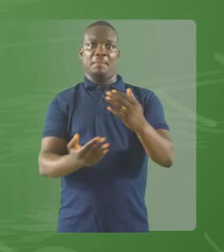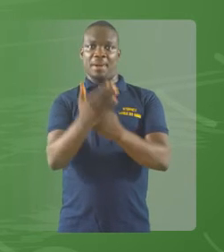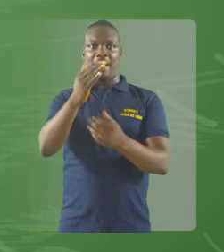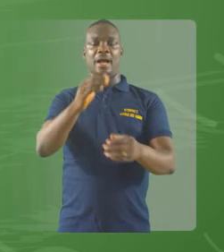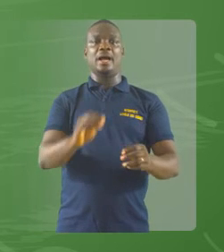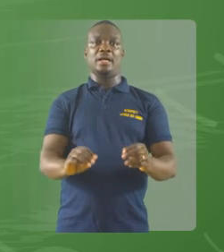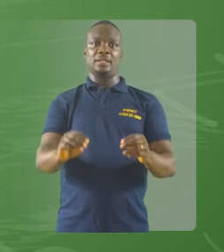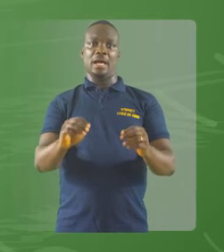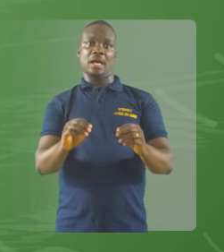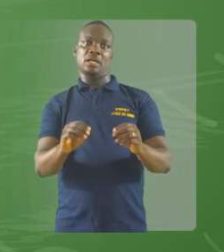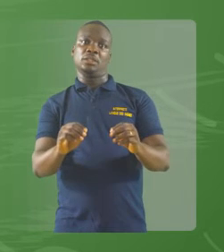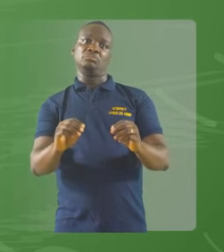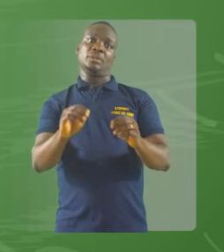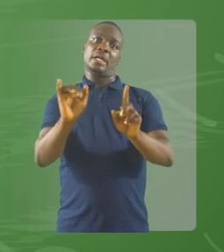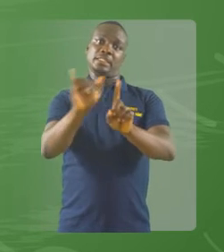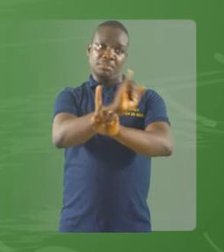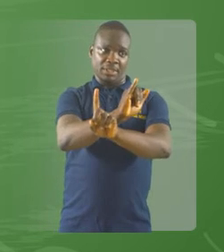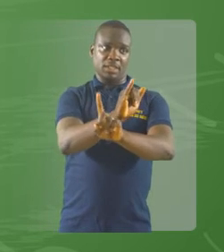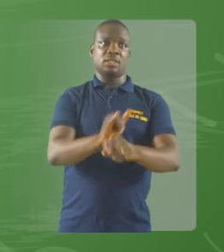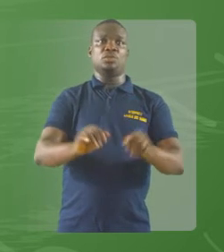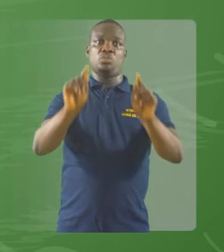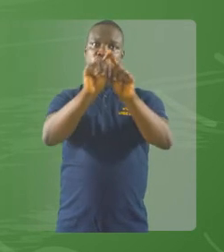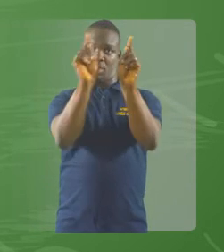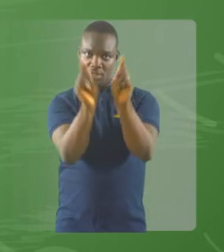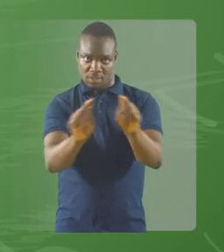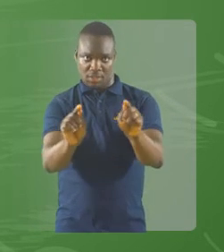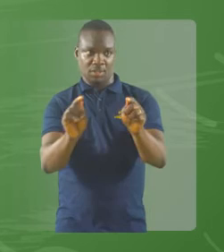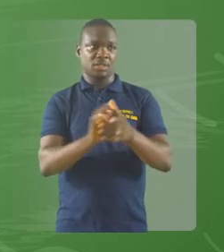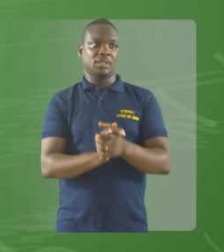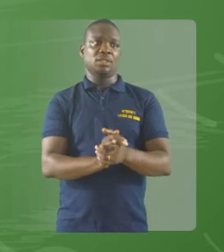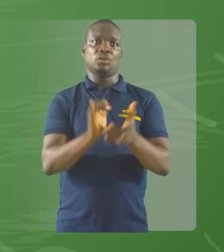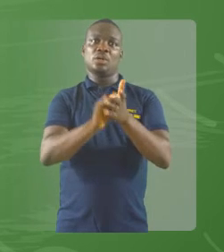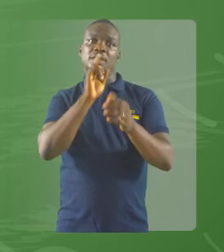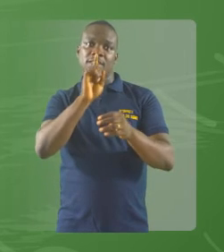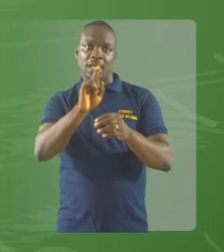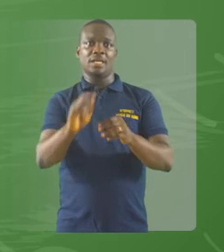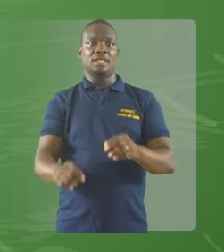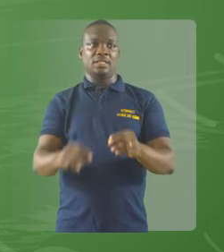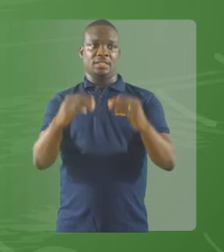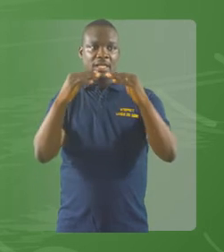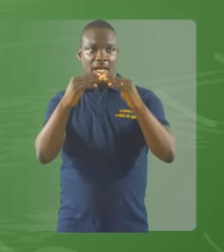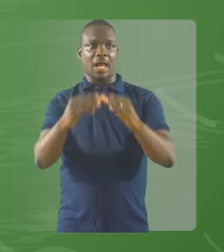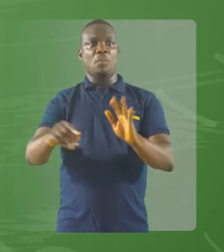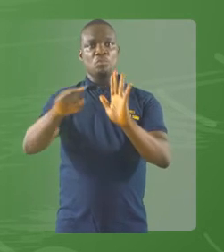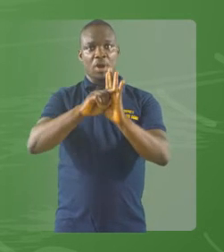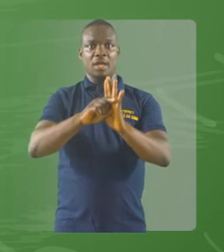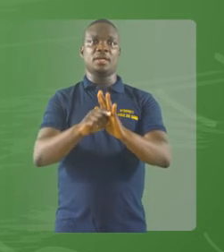par le vecteur oméga M' est égal à moins vecteur oméga M.